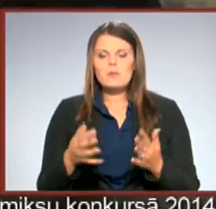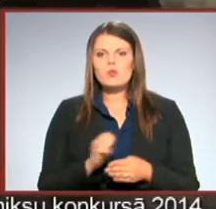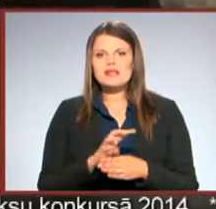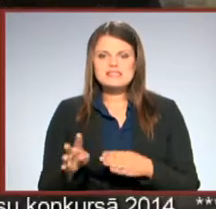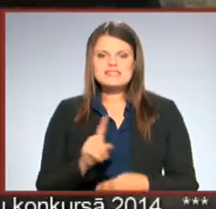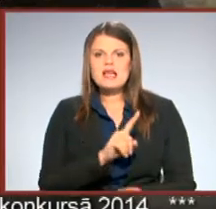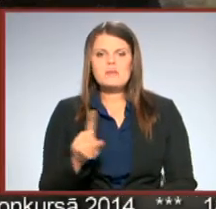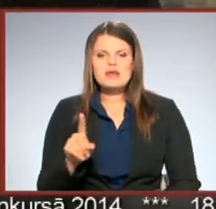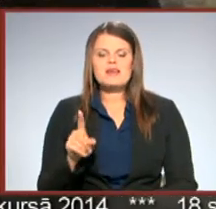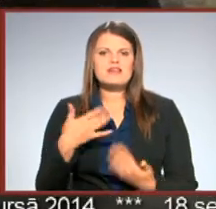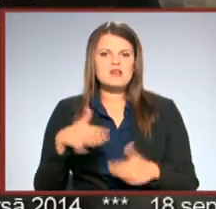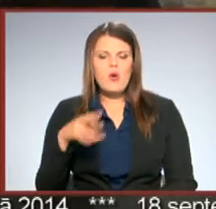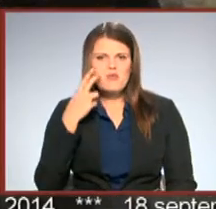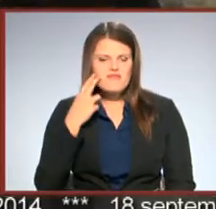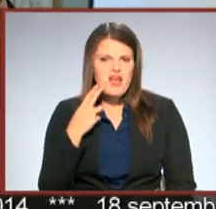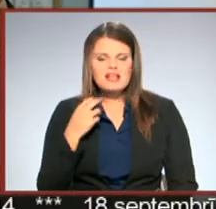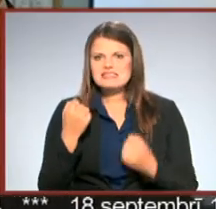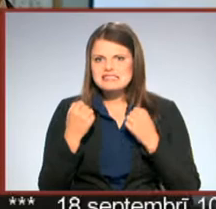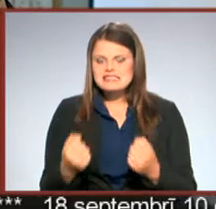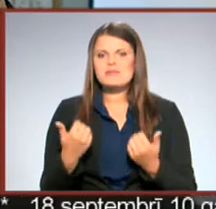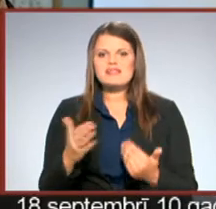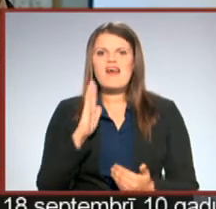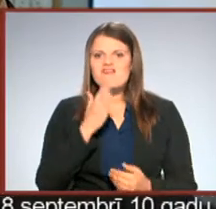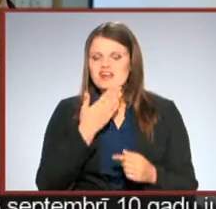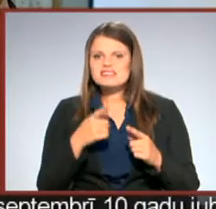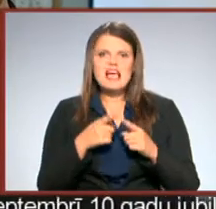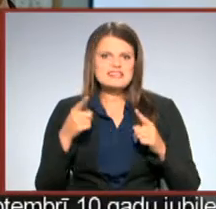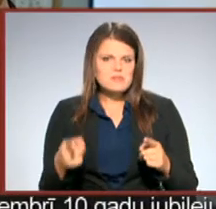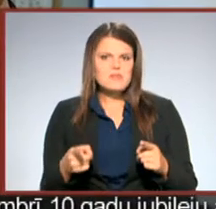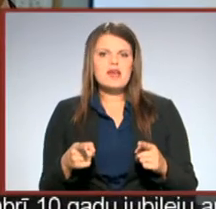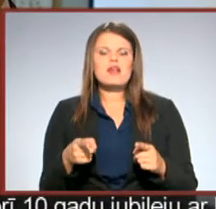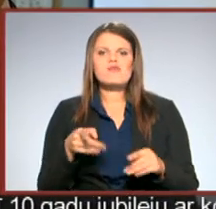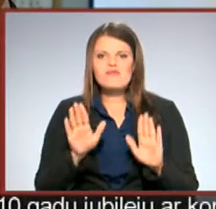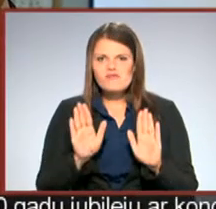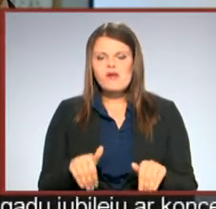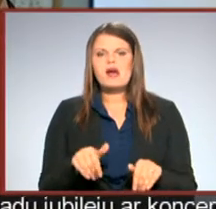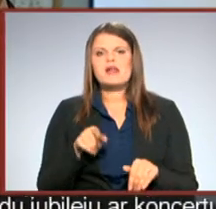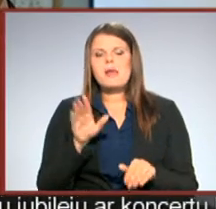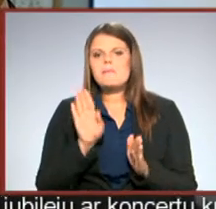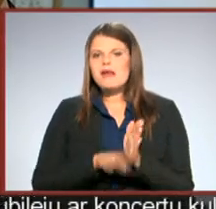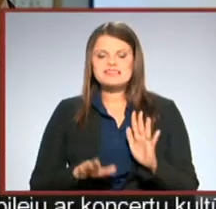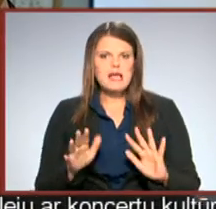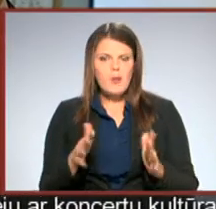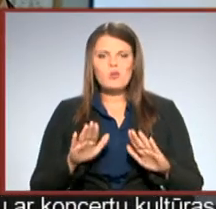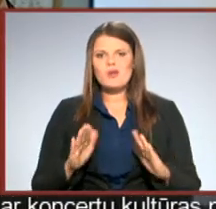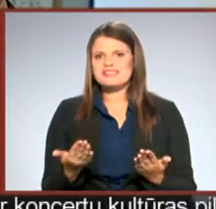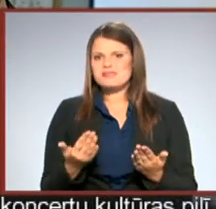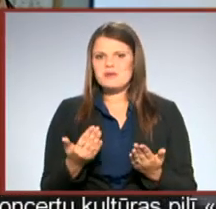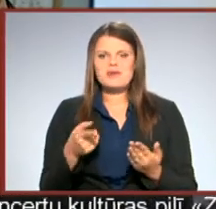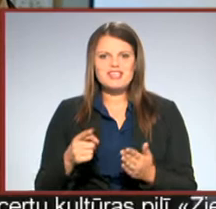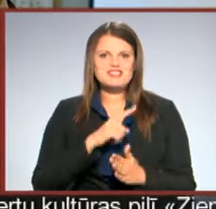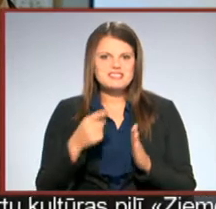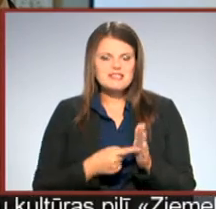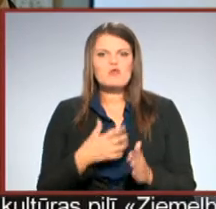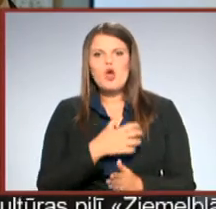ir izgājusi no ierindas un, ja tagad vasaras periodā, to tur varēja tā iztikt bez apkuras, tad šis jautājums